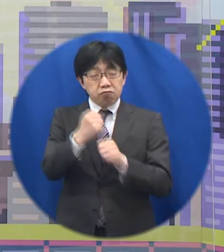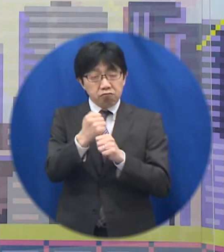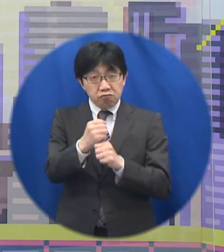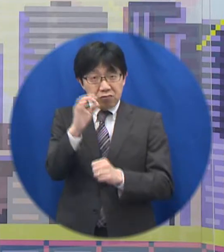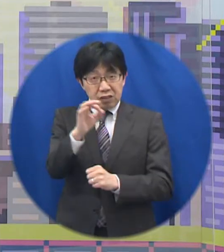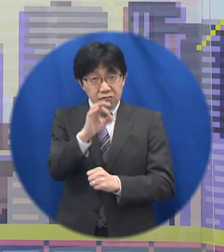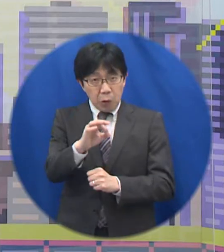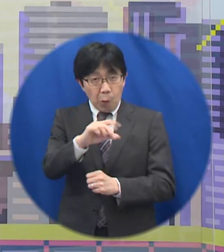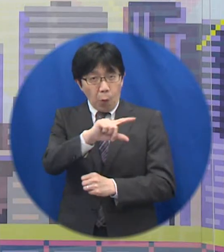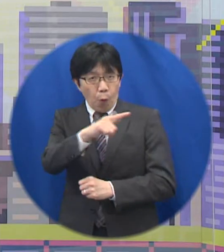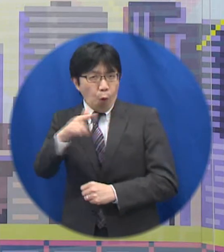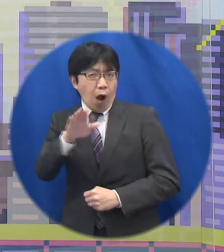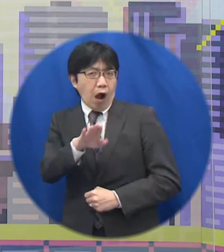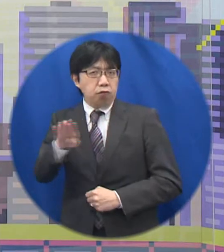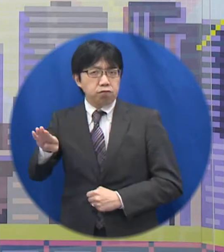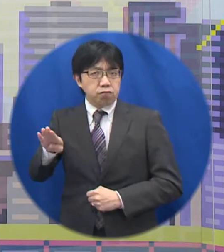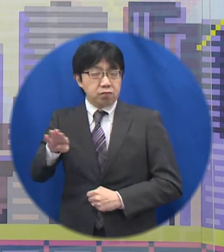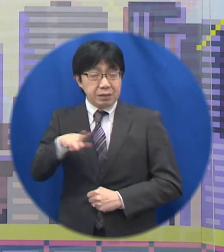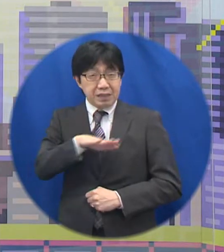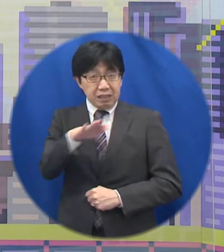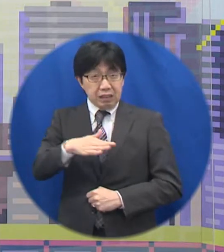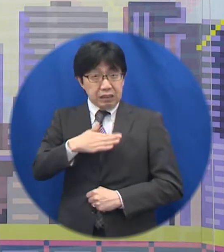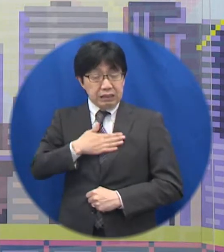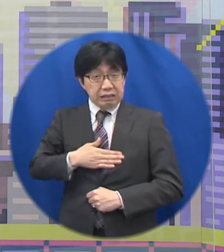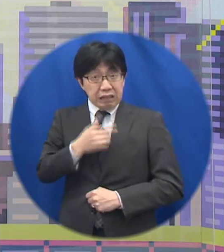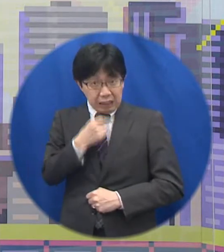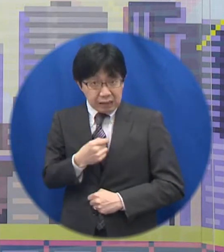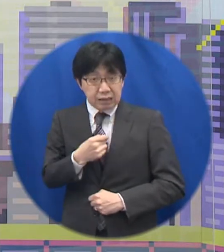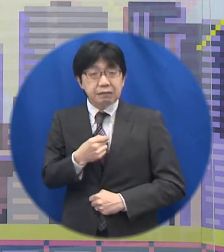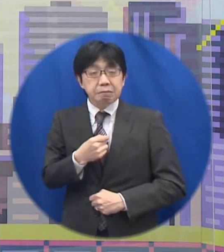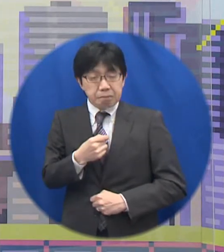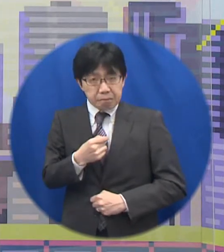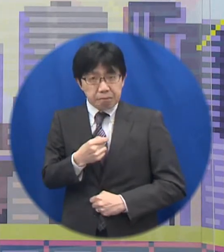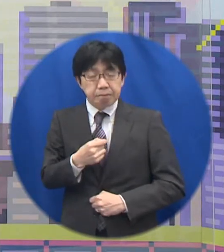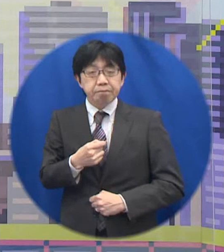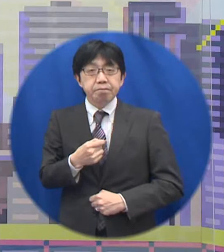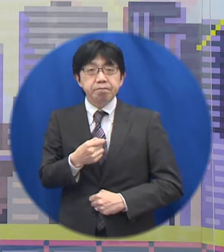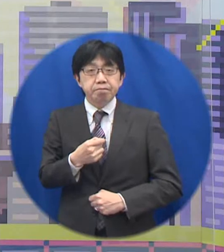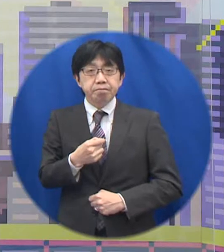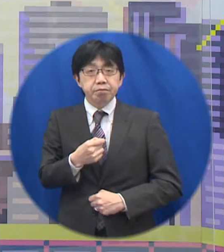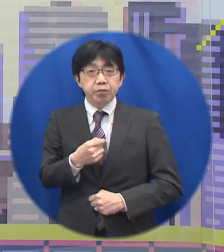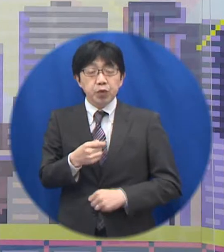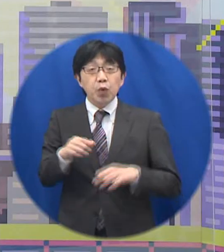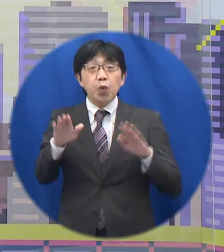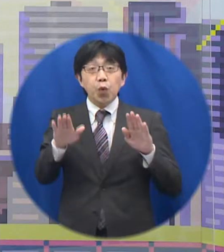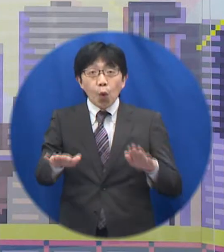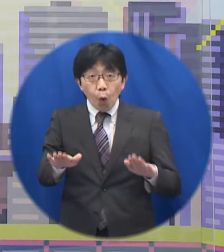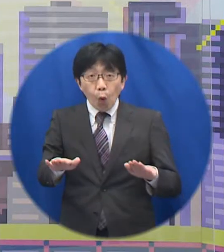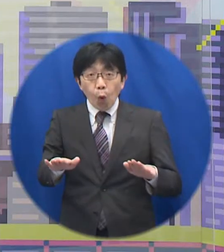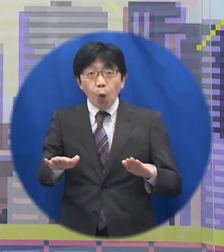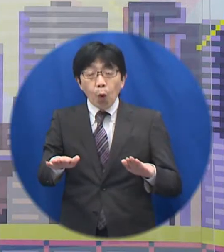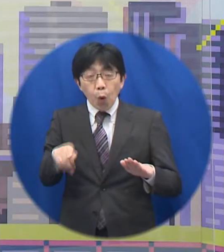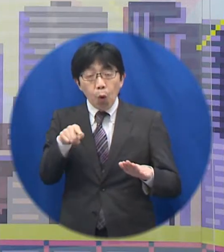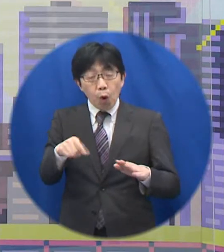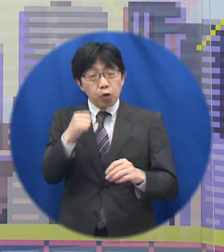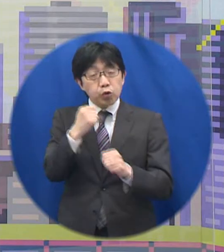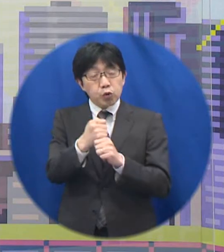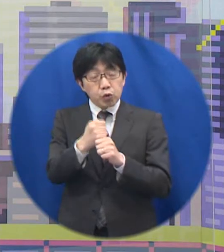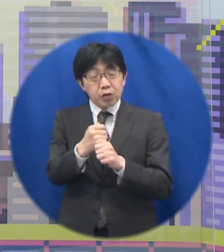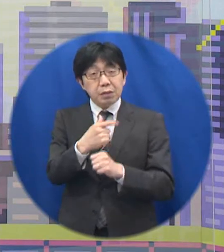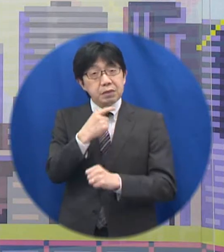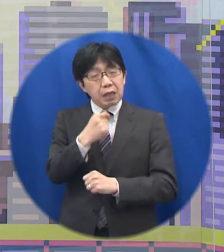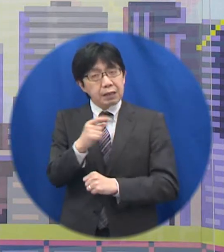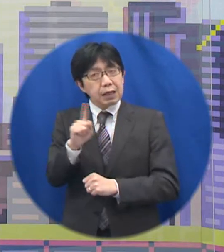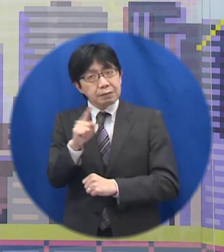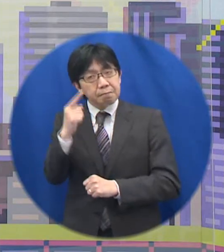品が出展されているのか知りたい方もいらっしゃると思います。 はい、 今回は作ってみたいもののヒントと